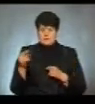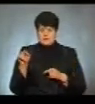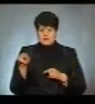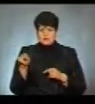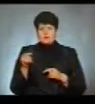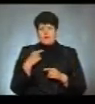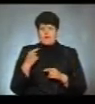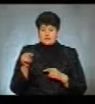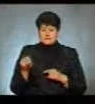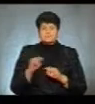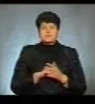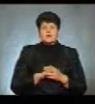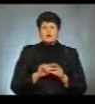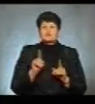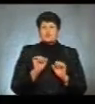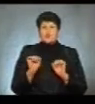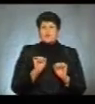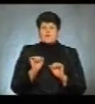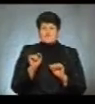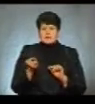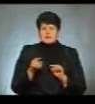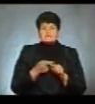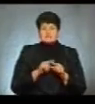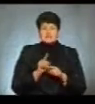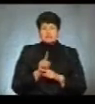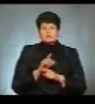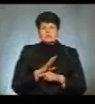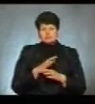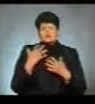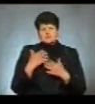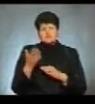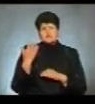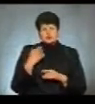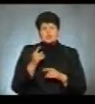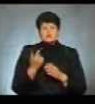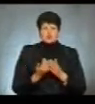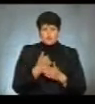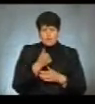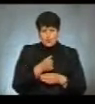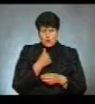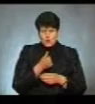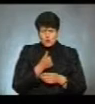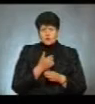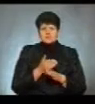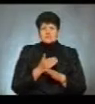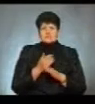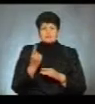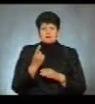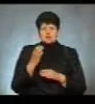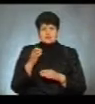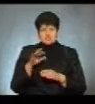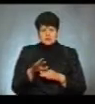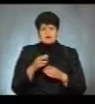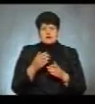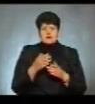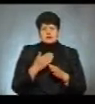говорити. Щодо управителів, ця норма вже була діюча з минулого року. Частина з 1 січня цього року,